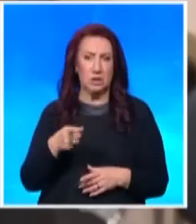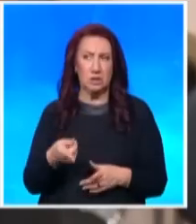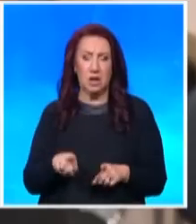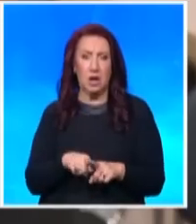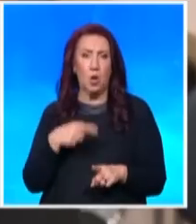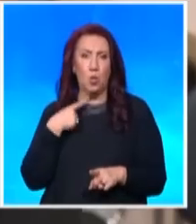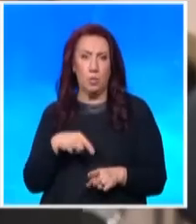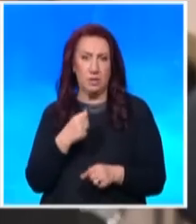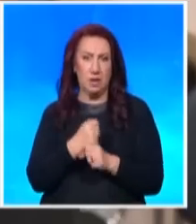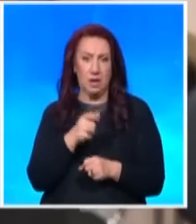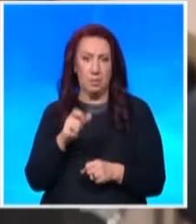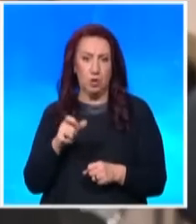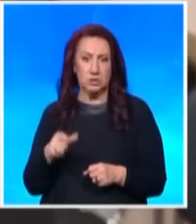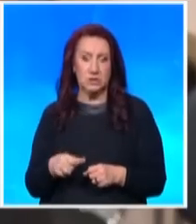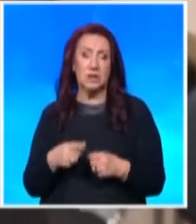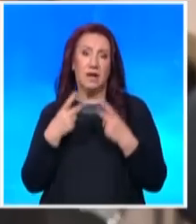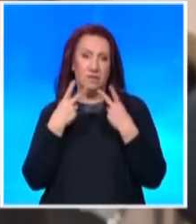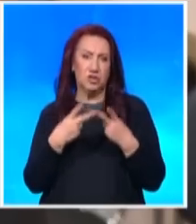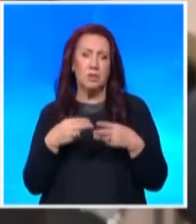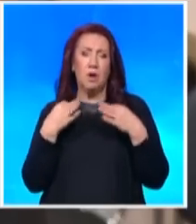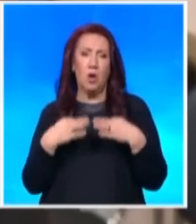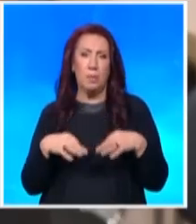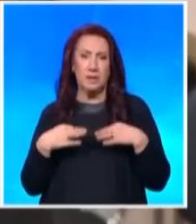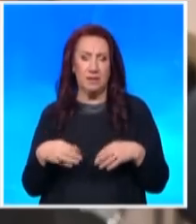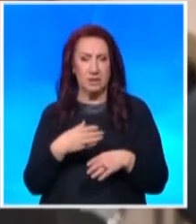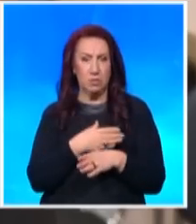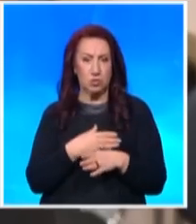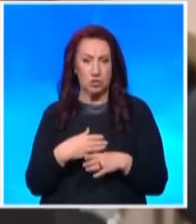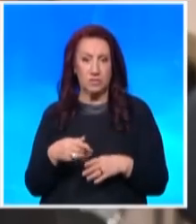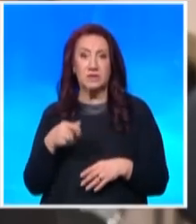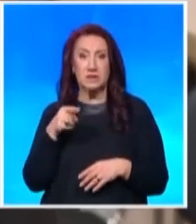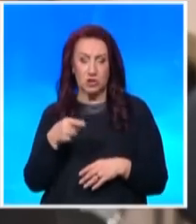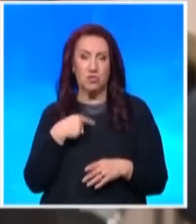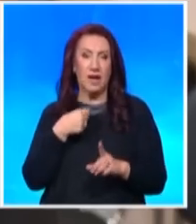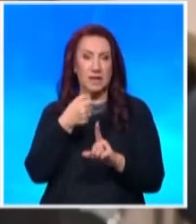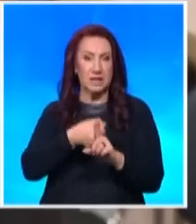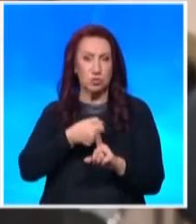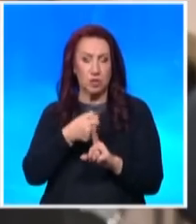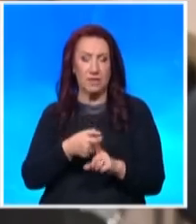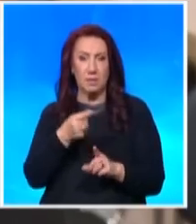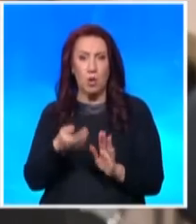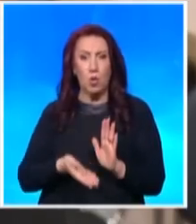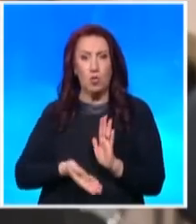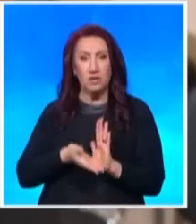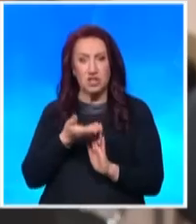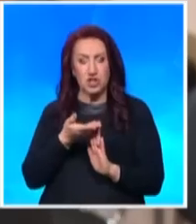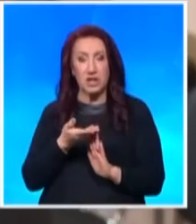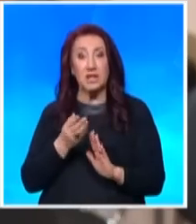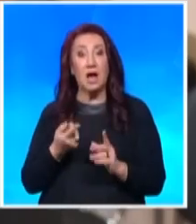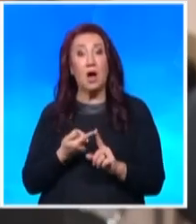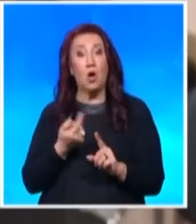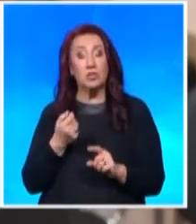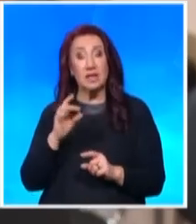никакво съмнение, че обедняването ще продължи. Именно за това настоявахме това увеличение да влезе в сила от средата на годината